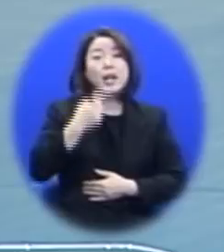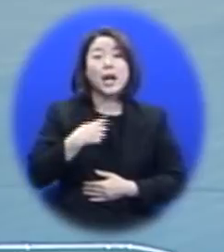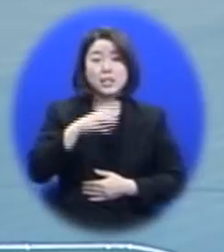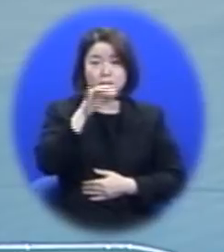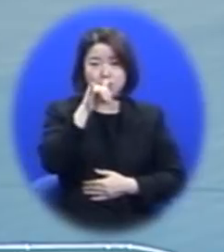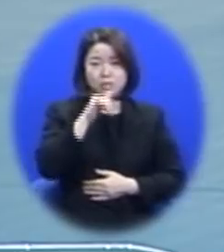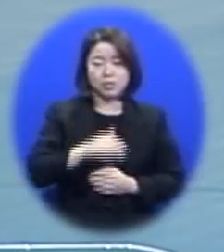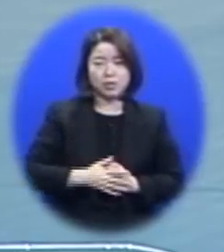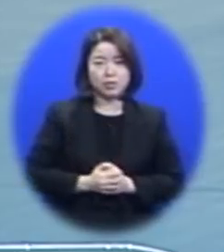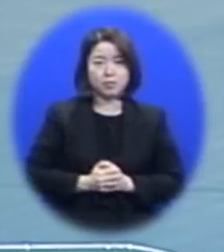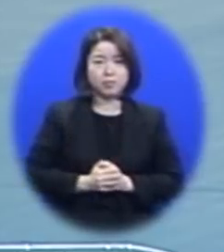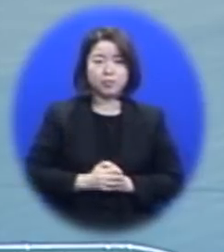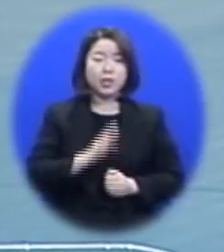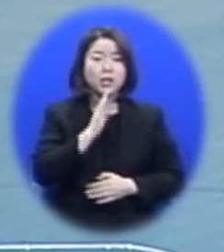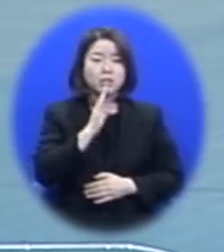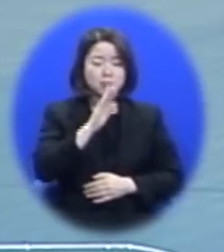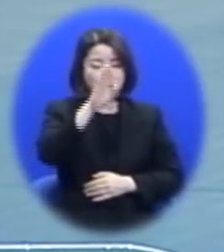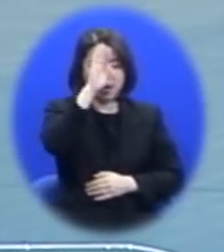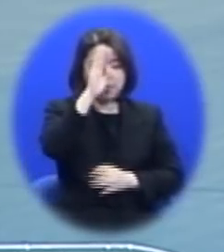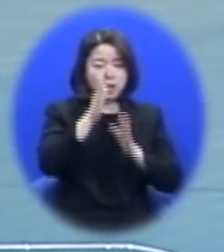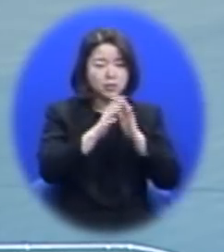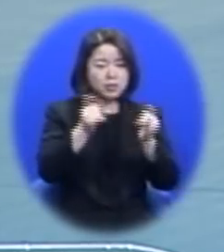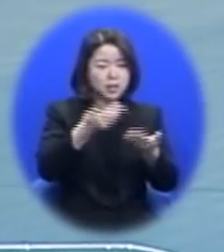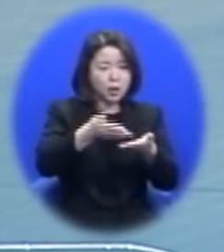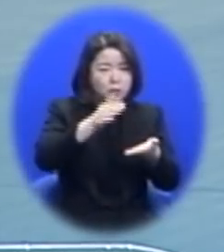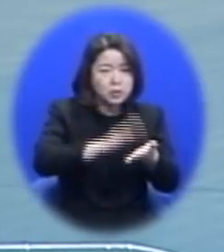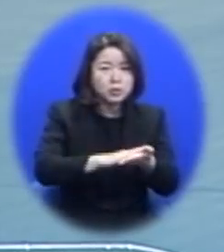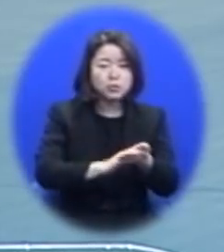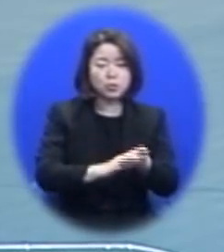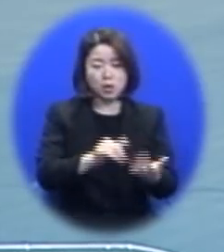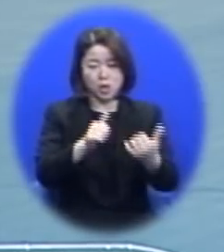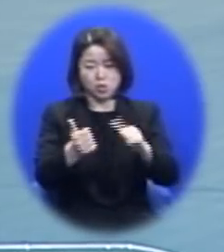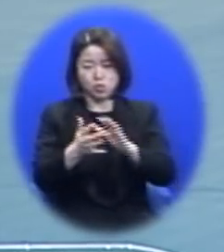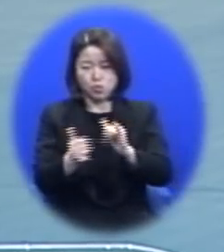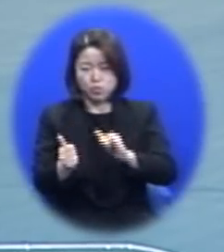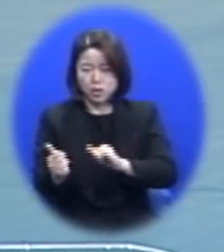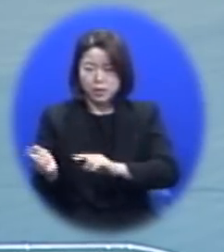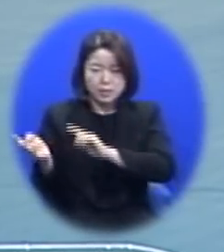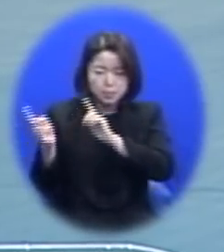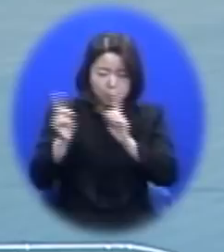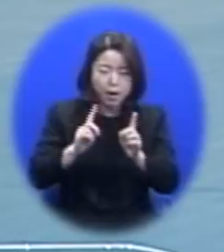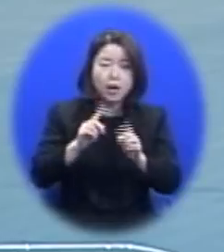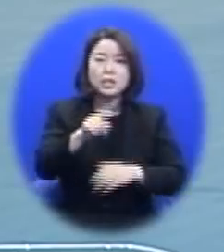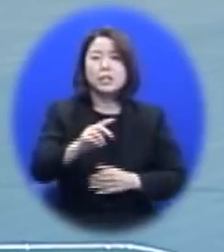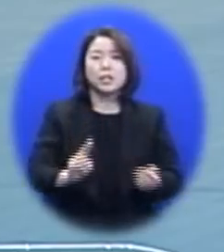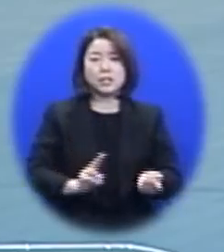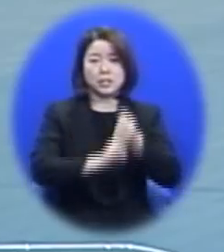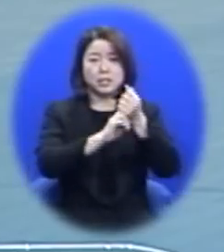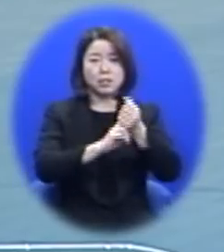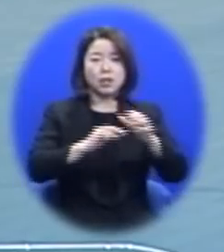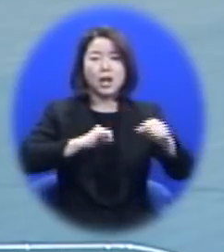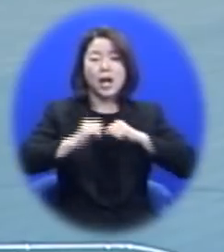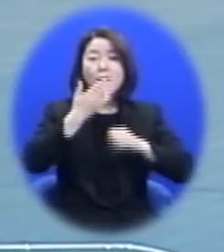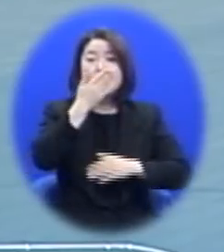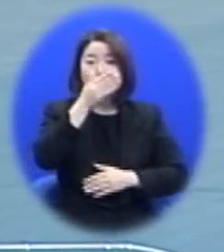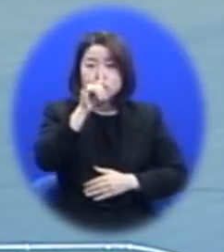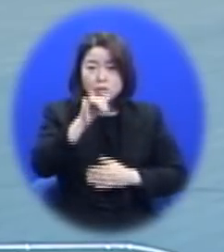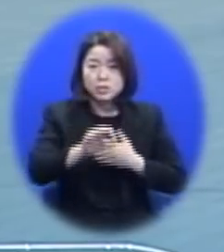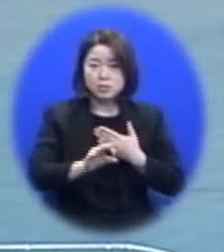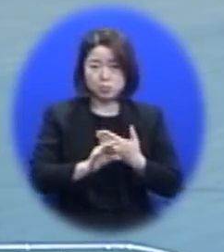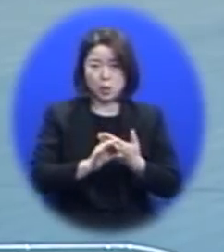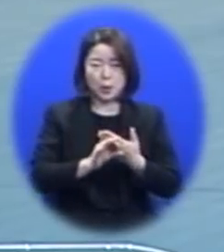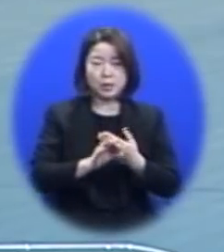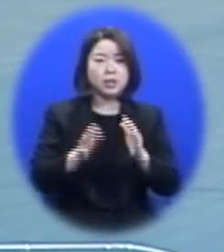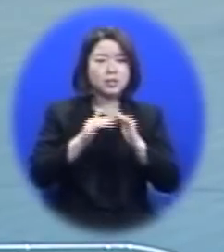있습니다. 정말 병든 자를 고치고 죽은 자도 다시 살려내는 이런 기적을 내가 행할 수 있으면